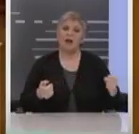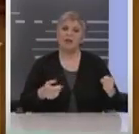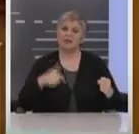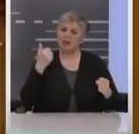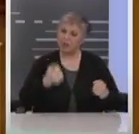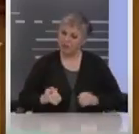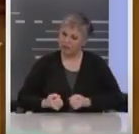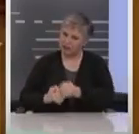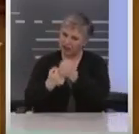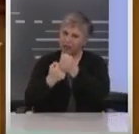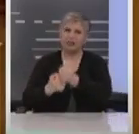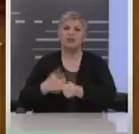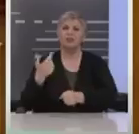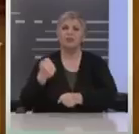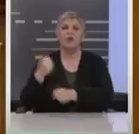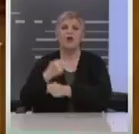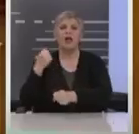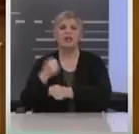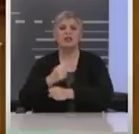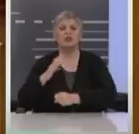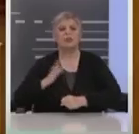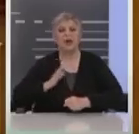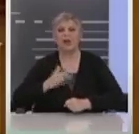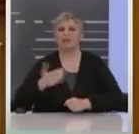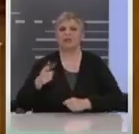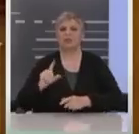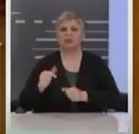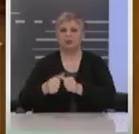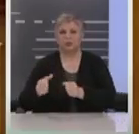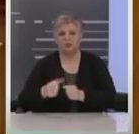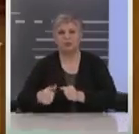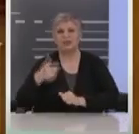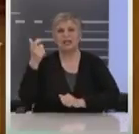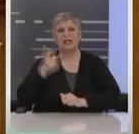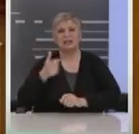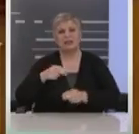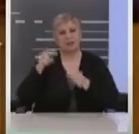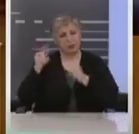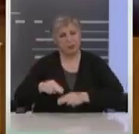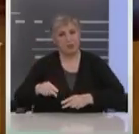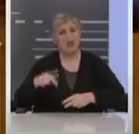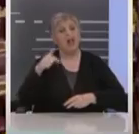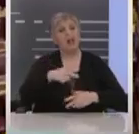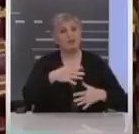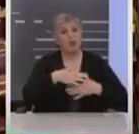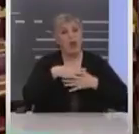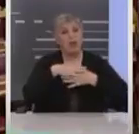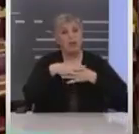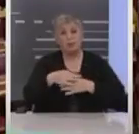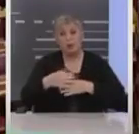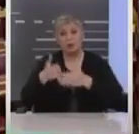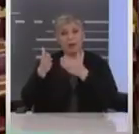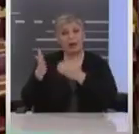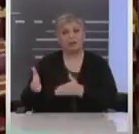δίπλα στον εργαζόμενο λαό, δίπλα στους χαμηλόμισθους, δίπλα στους χαμηλοσυνταξιούχους. Αυτούς εκπροσωπούμε, αυτοί